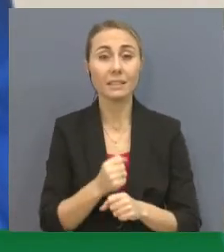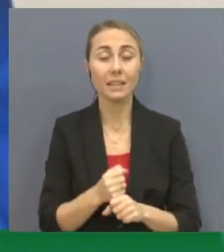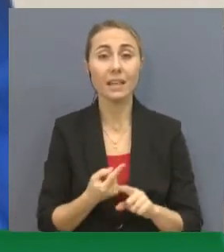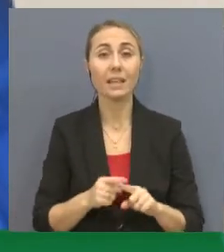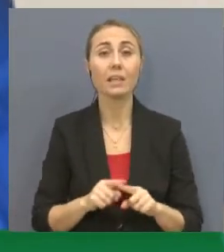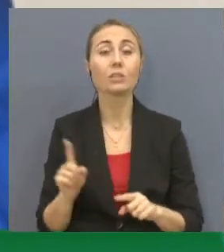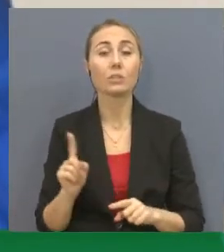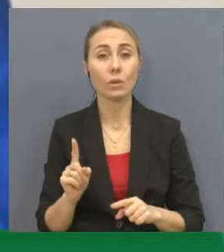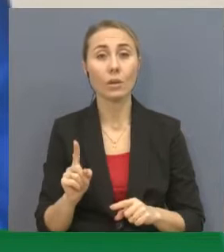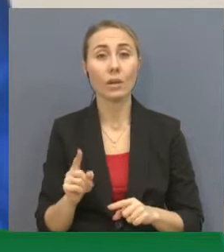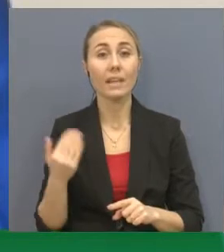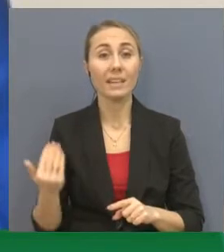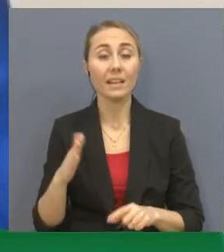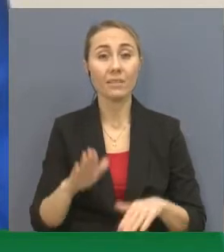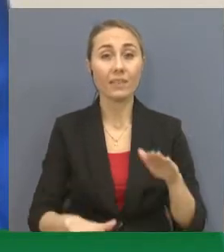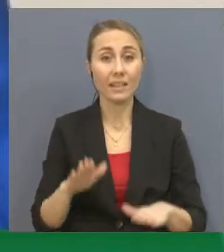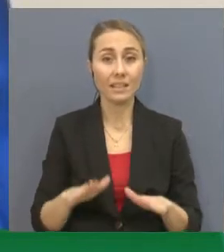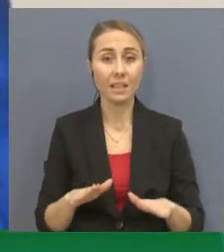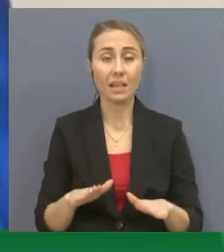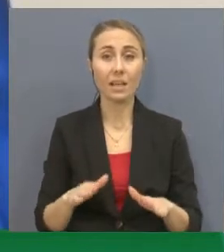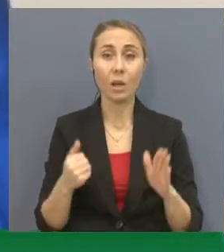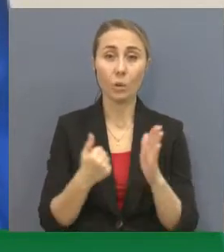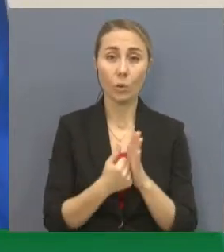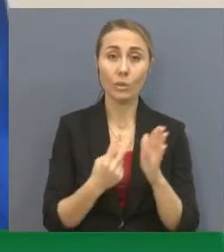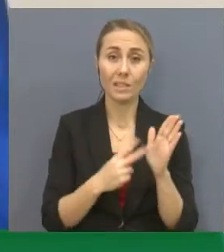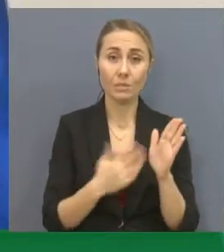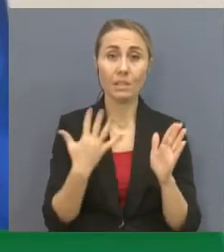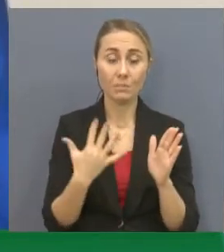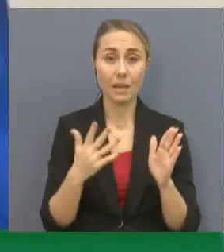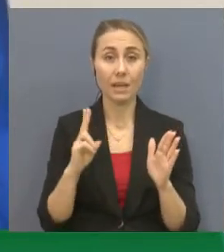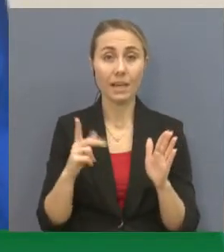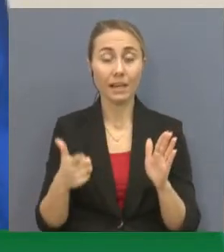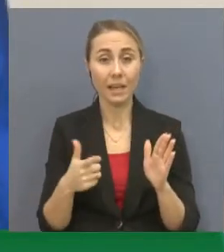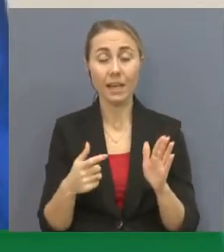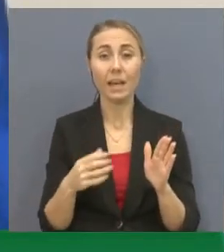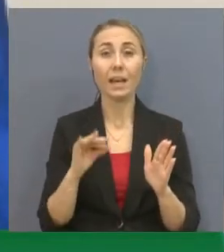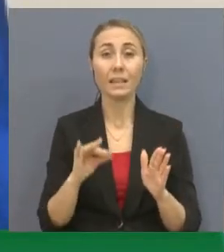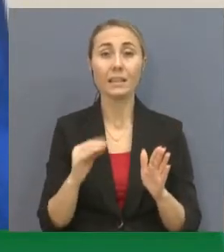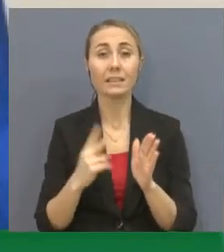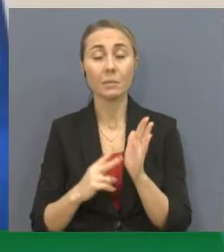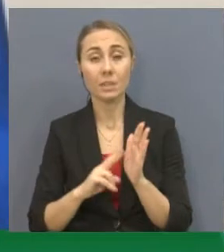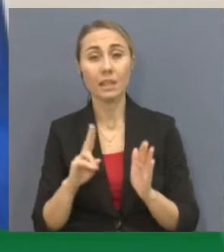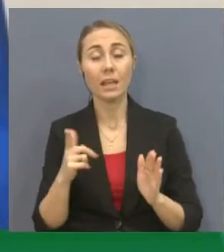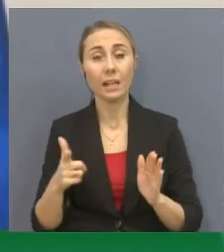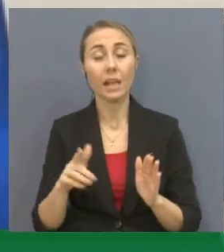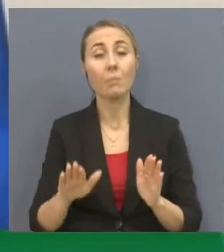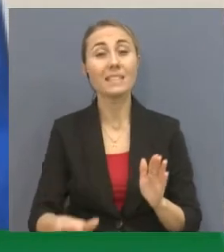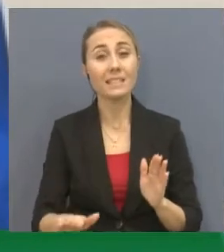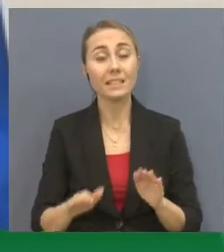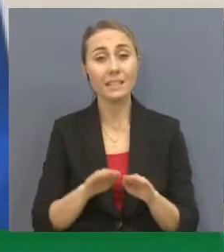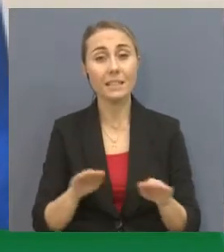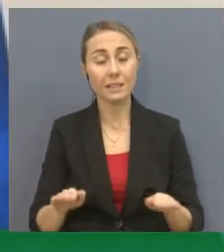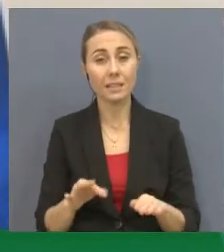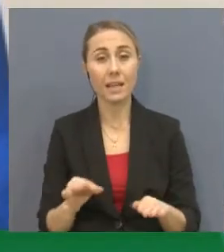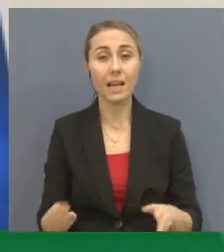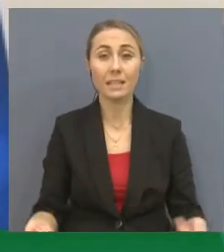их вес составляет 275 и логран взрослое 70 килограмм детская а также складная